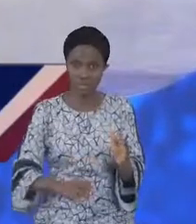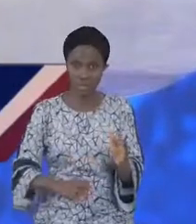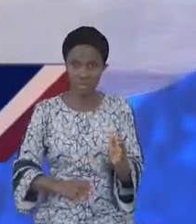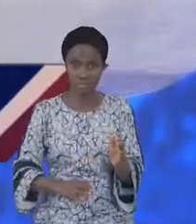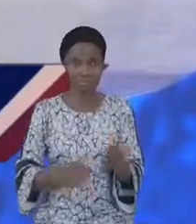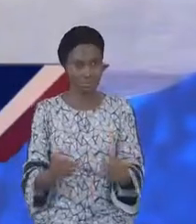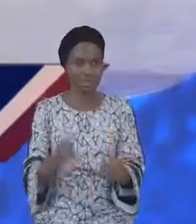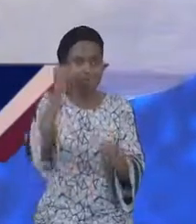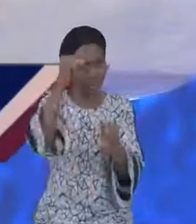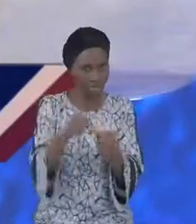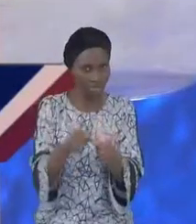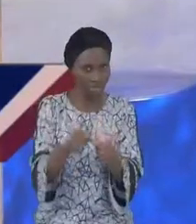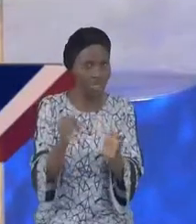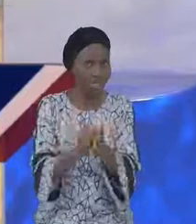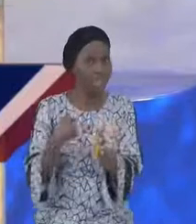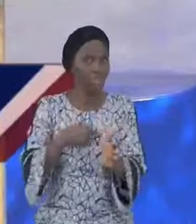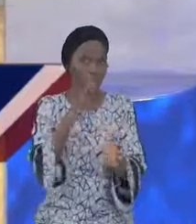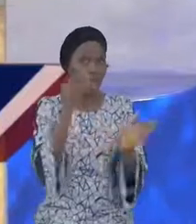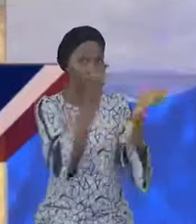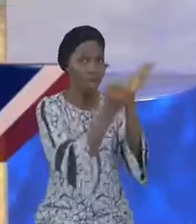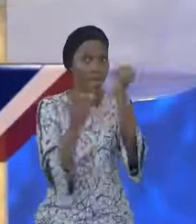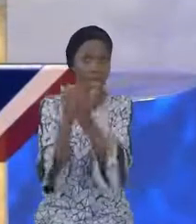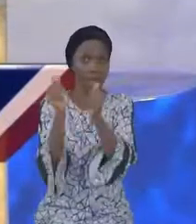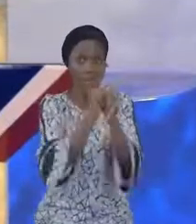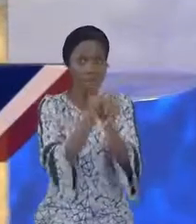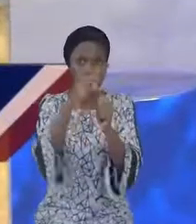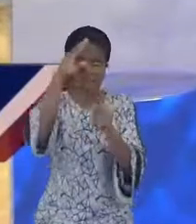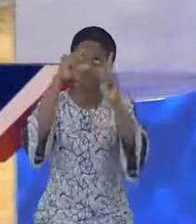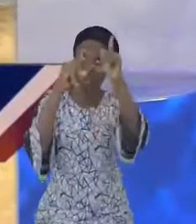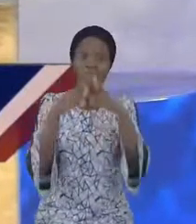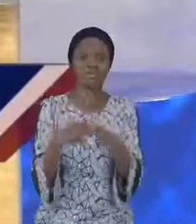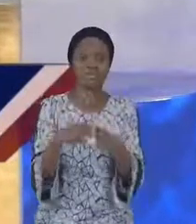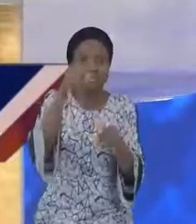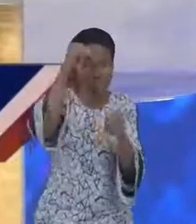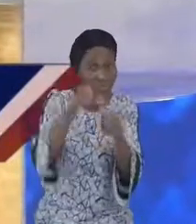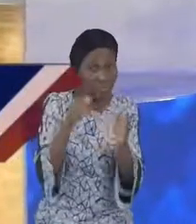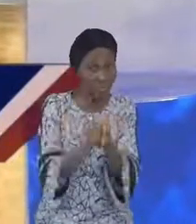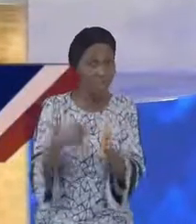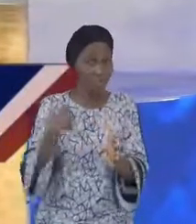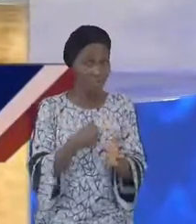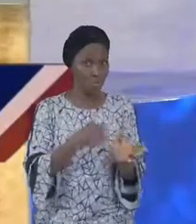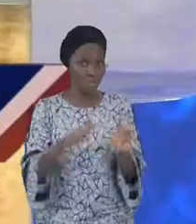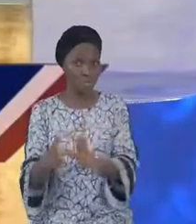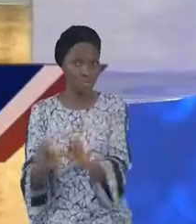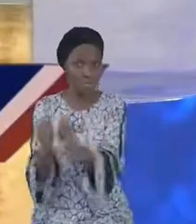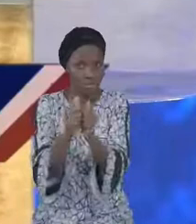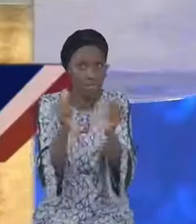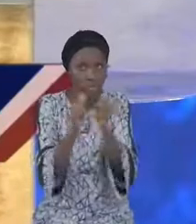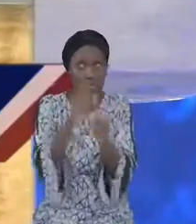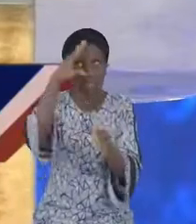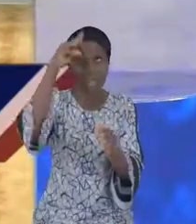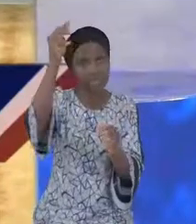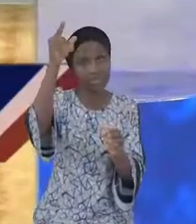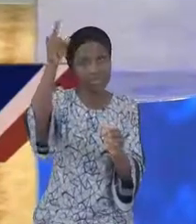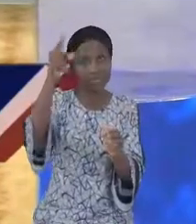rappelez-vous, nous sommes crucifiés avec lui. Rappelez-vous, nous sommes morts avec lui. Rappelez-vous,